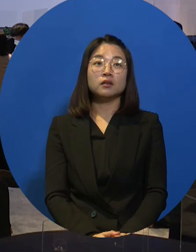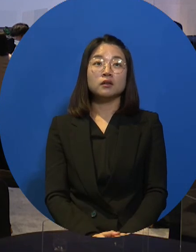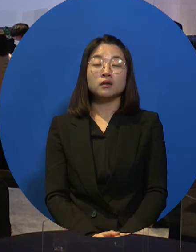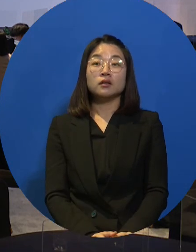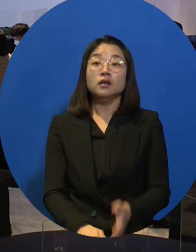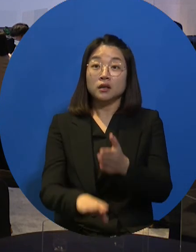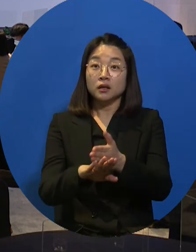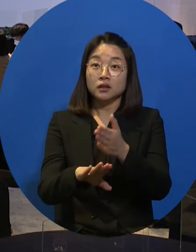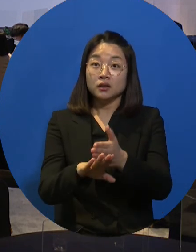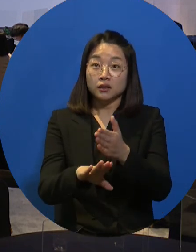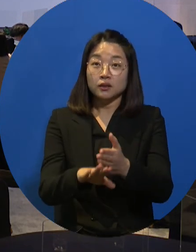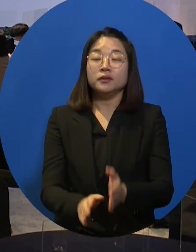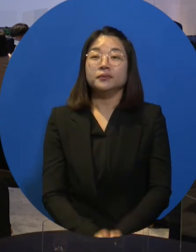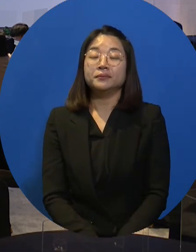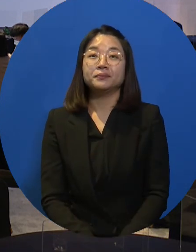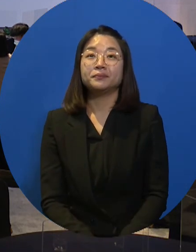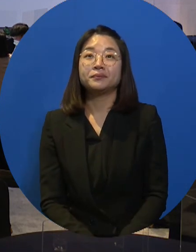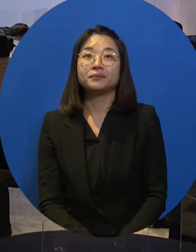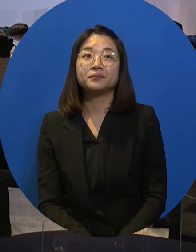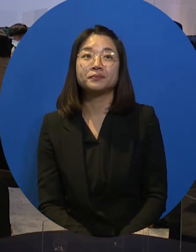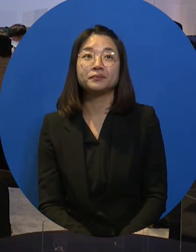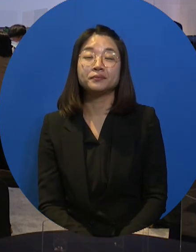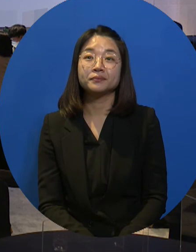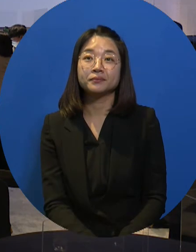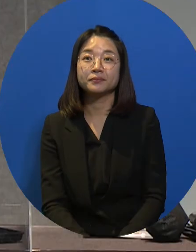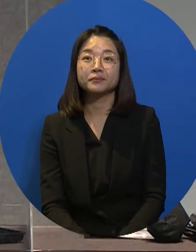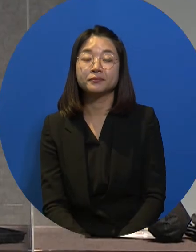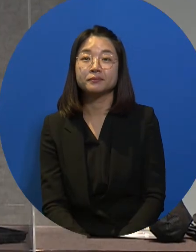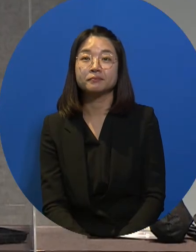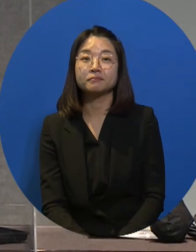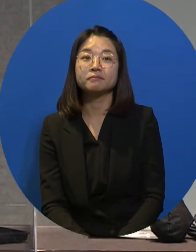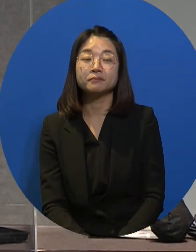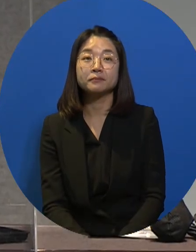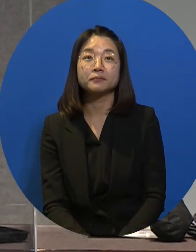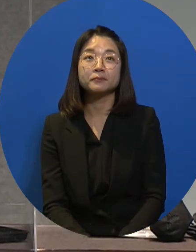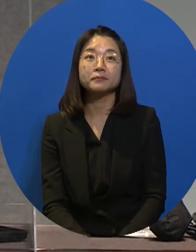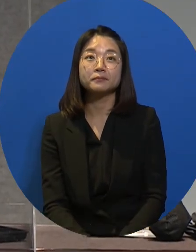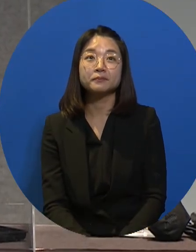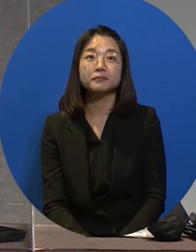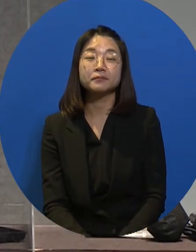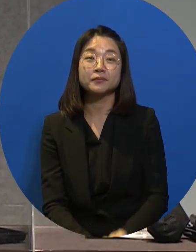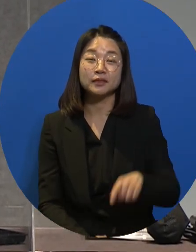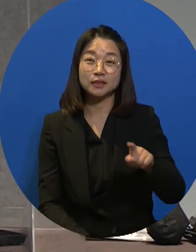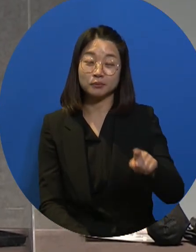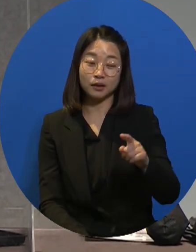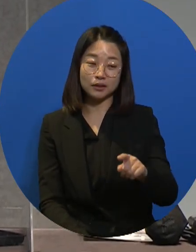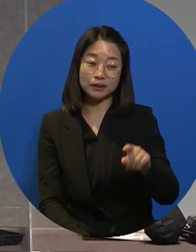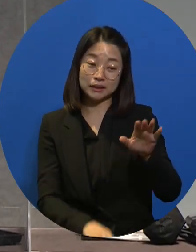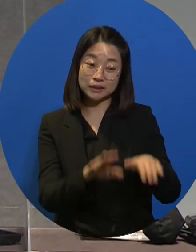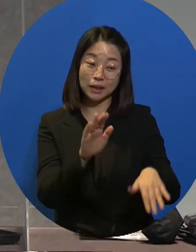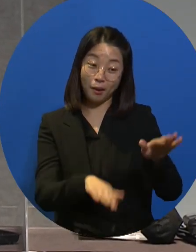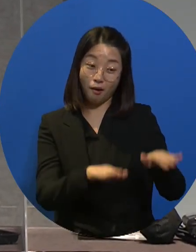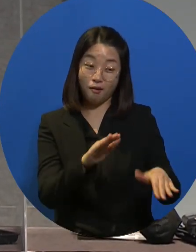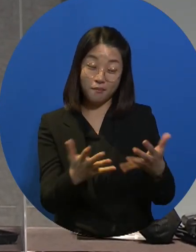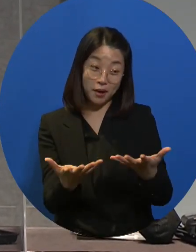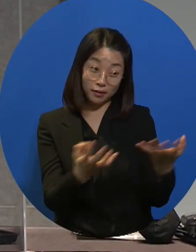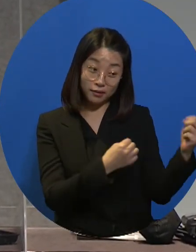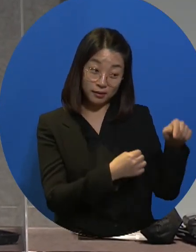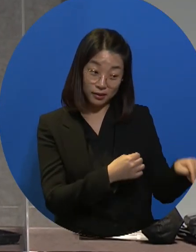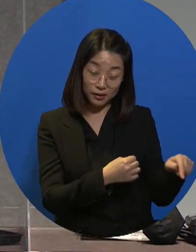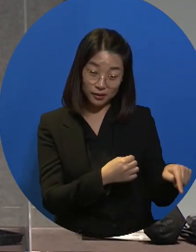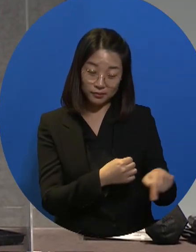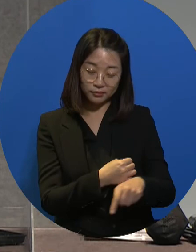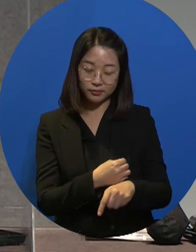네, 감사합니다. 교차적인 차별이라든지 정말 복잡한 차별 상황들이 이루어지고 있는데요. 이런 상황들을 좀